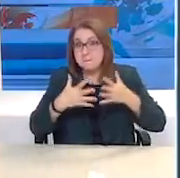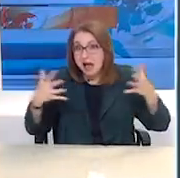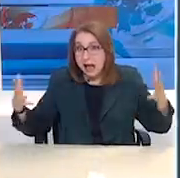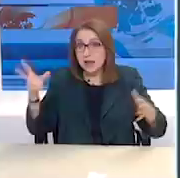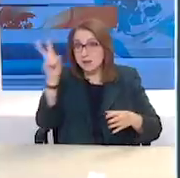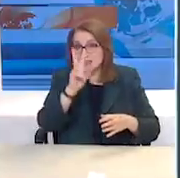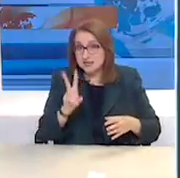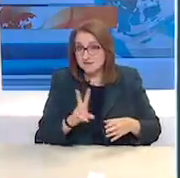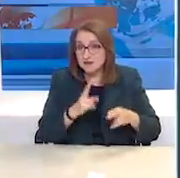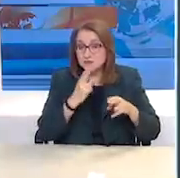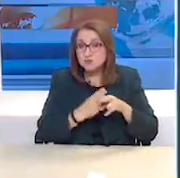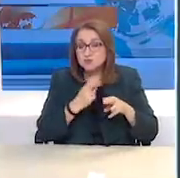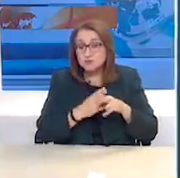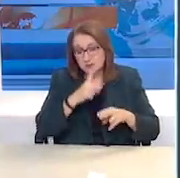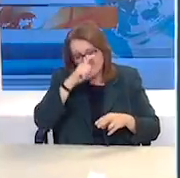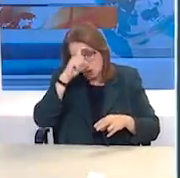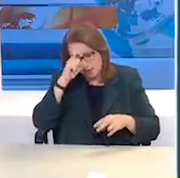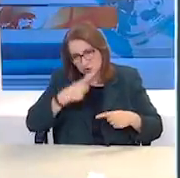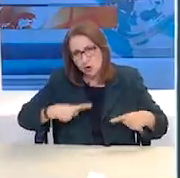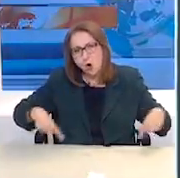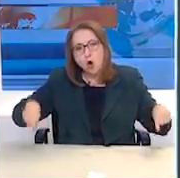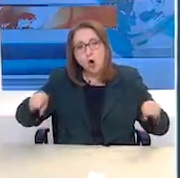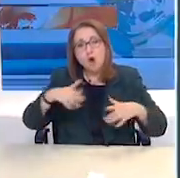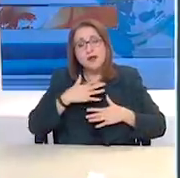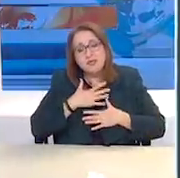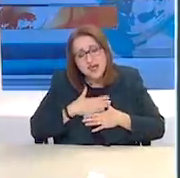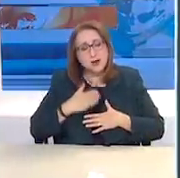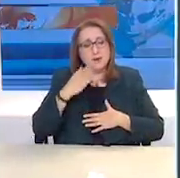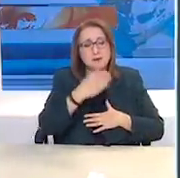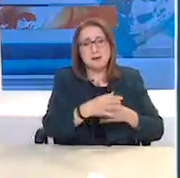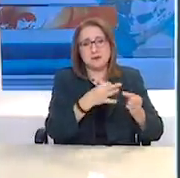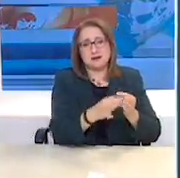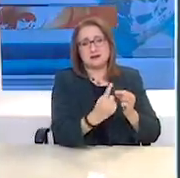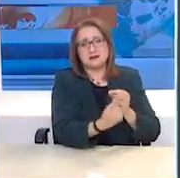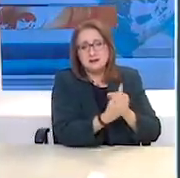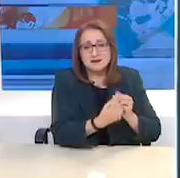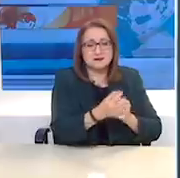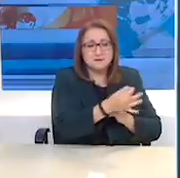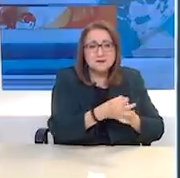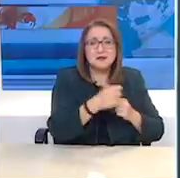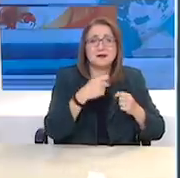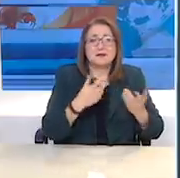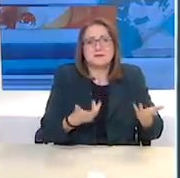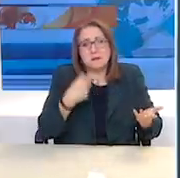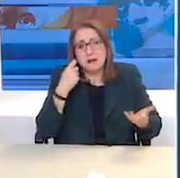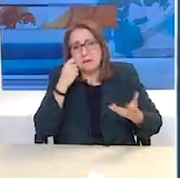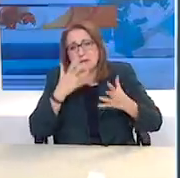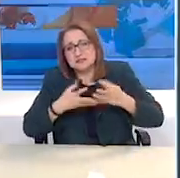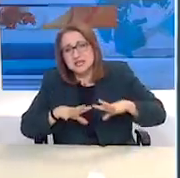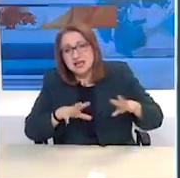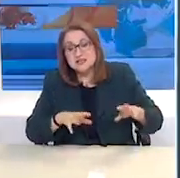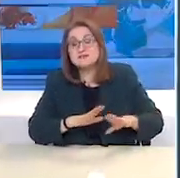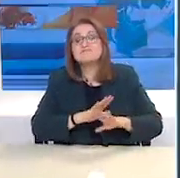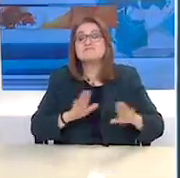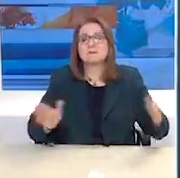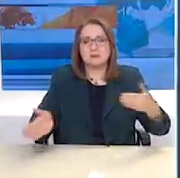Παρασκευή, όσο δύσκολο κι αν είναι, όσο δύσκολο κι αν ακούγεται, τα κινητήριά μας σε όλη τη χώρα θα μείνουν κλειστά. Ας